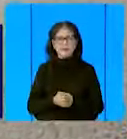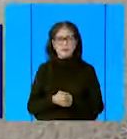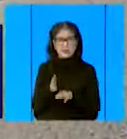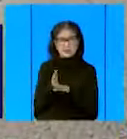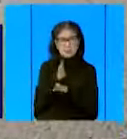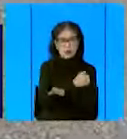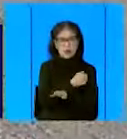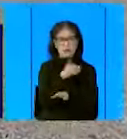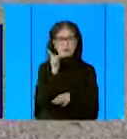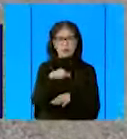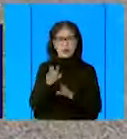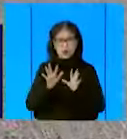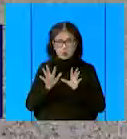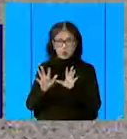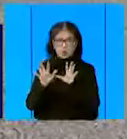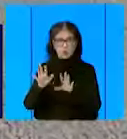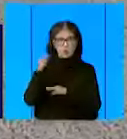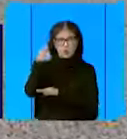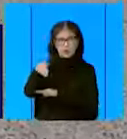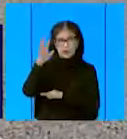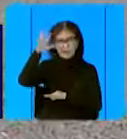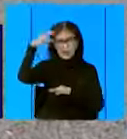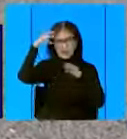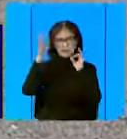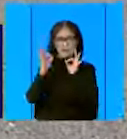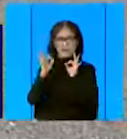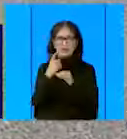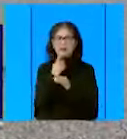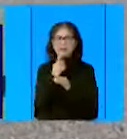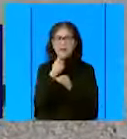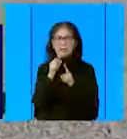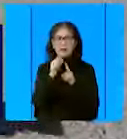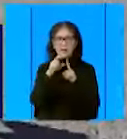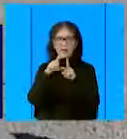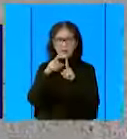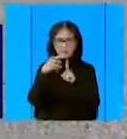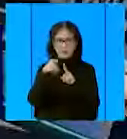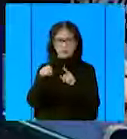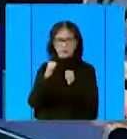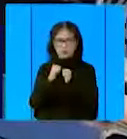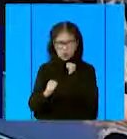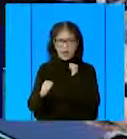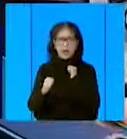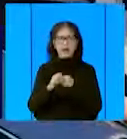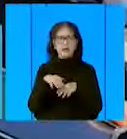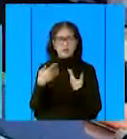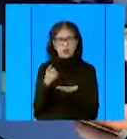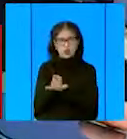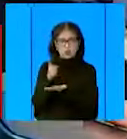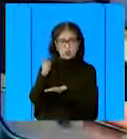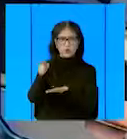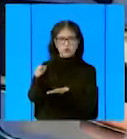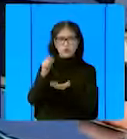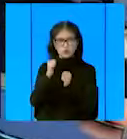Sebelumnya massa menggelar long march dan menuntut Dinas Pendidikan mengusut kecurangan PPDB di Kota Cirebon. Kita menuntut ketika ada kecurangan